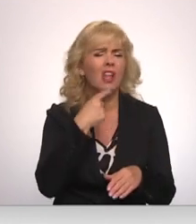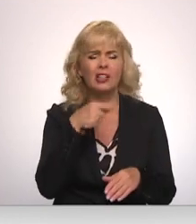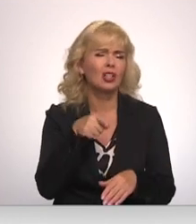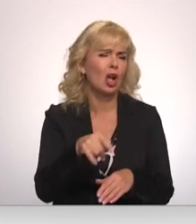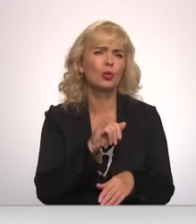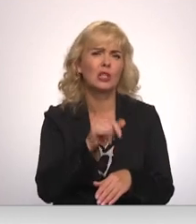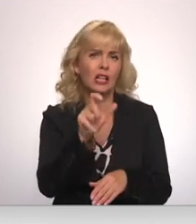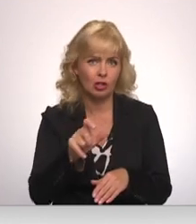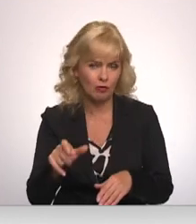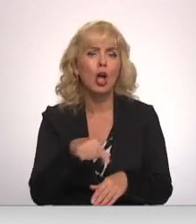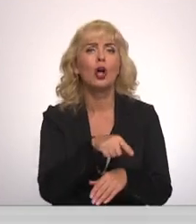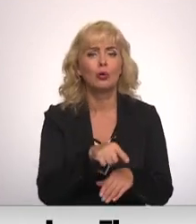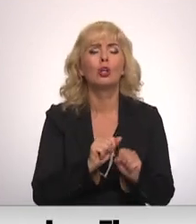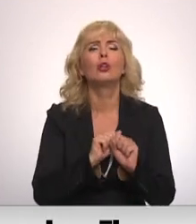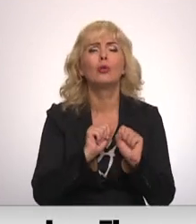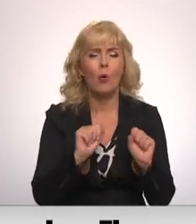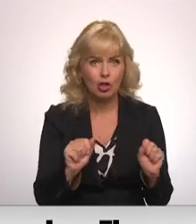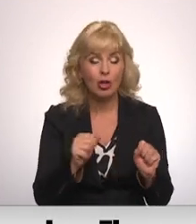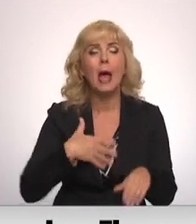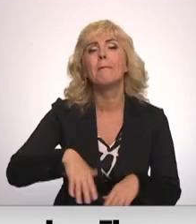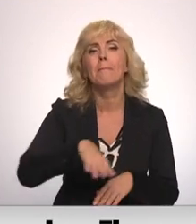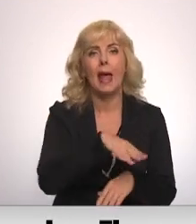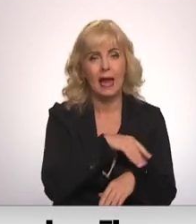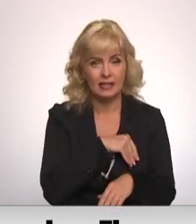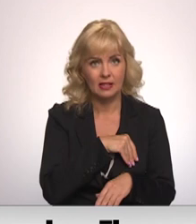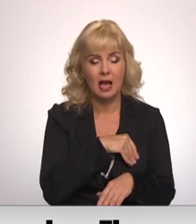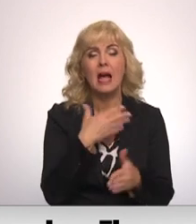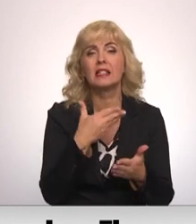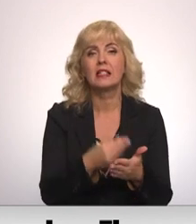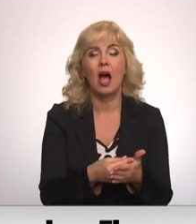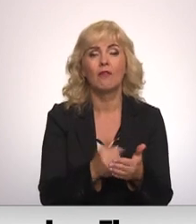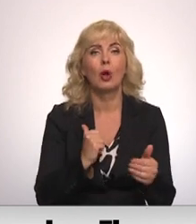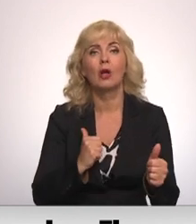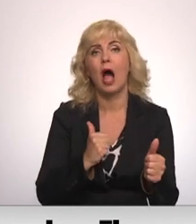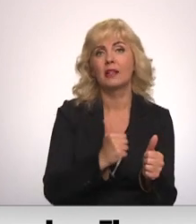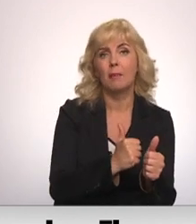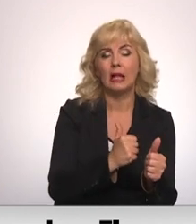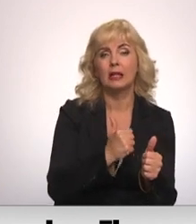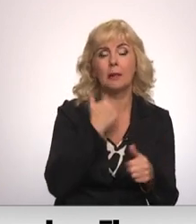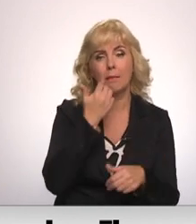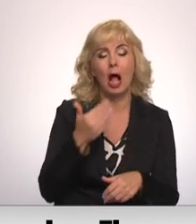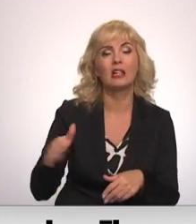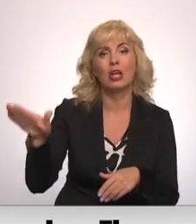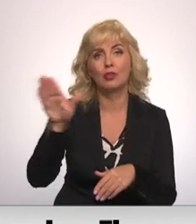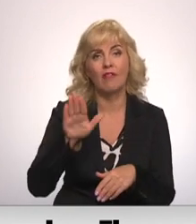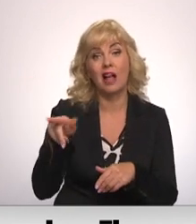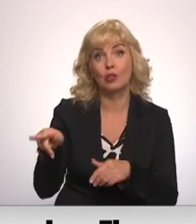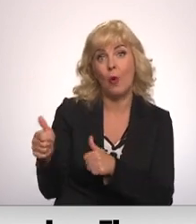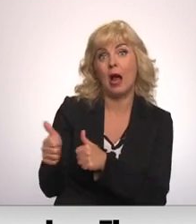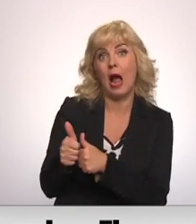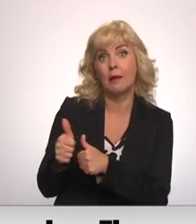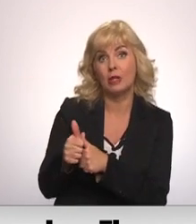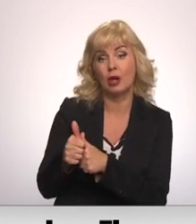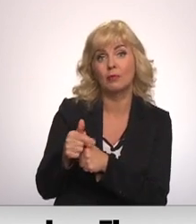cilvēki, pilnīgi droši nē. Bet mēs savu atpalicību no Baltijas valstu kaimiņiem